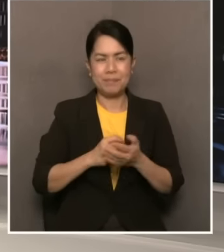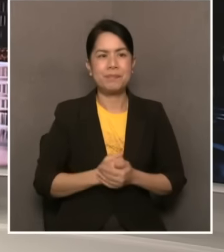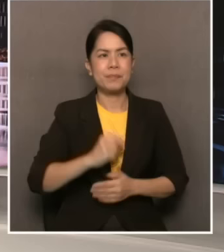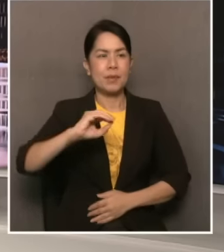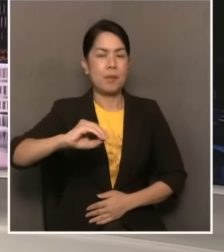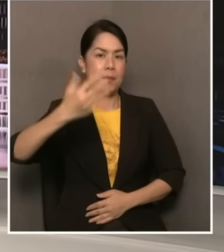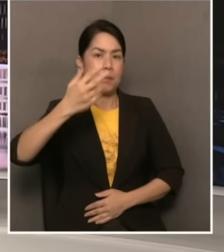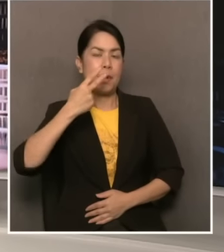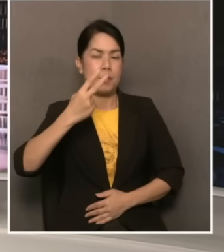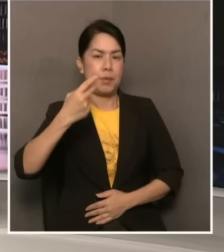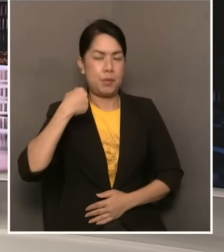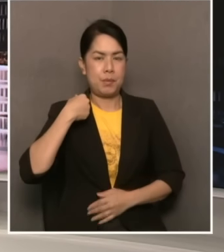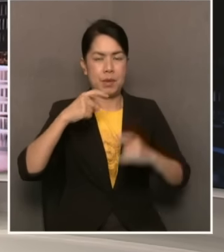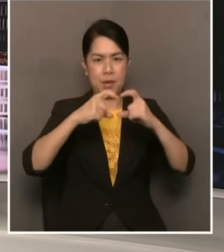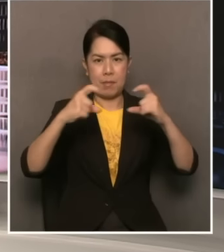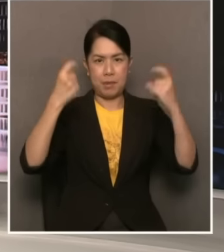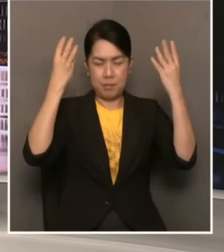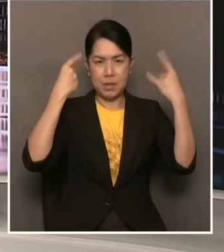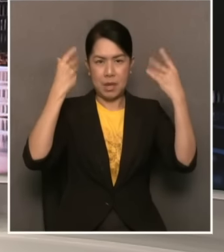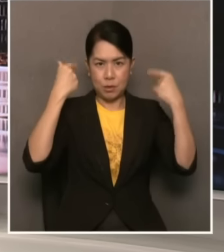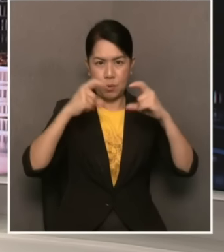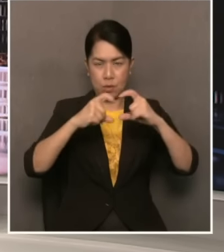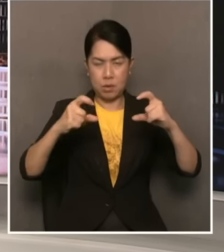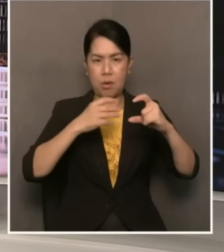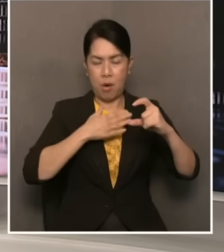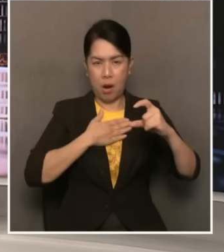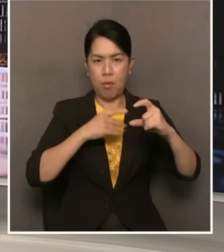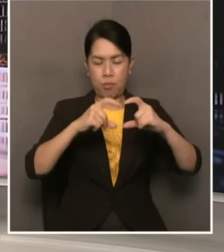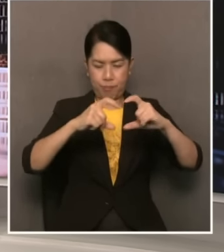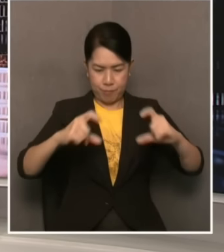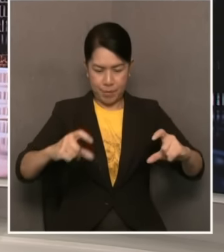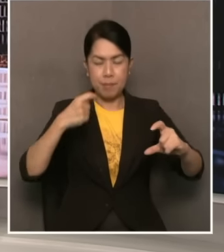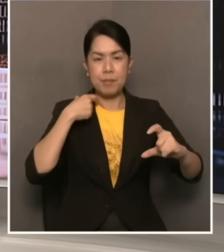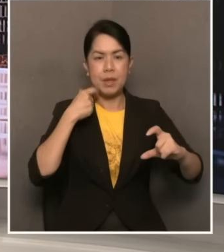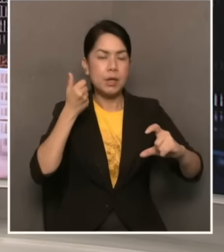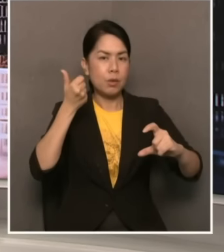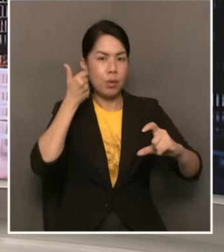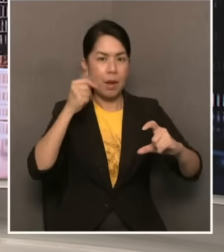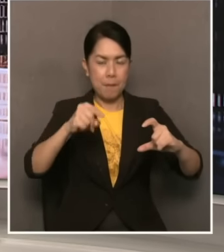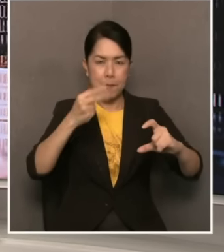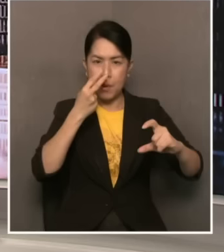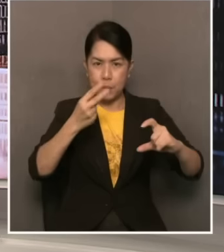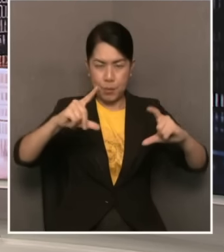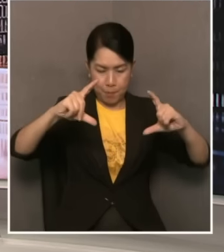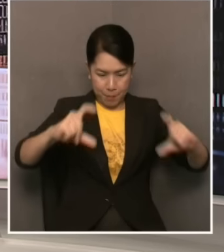าจอนี้ค่ะ นำบวประจำตวประชาชนของเรามานะคะแล้วก็เปิดกลอง engineering programmedIsOK